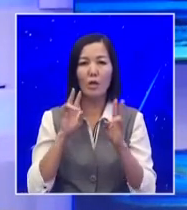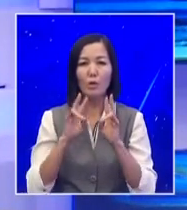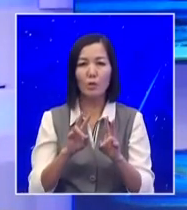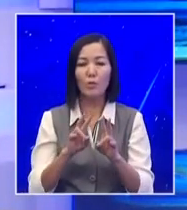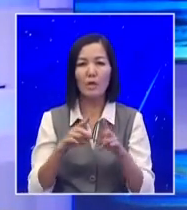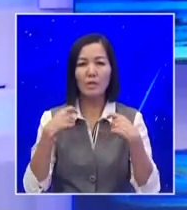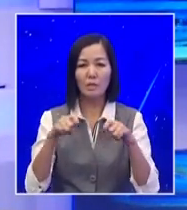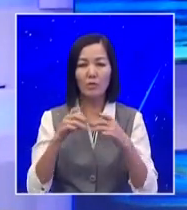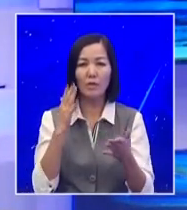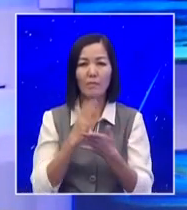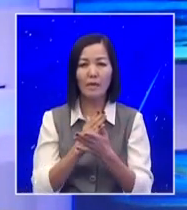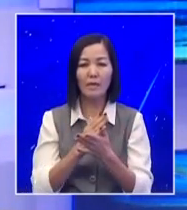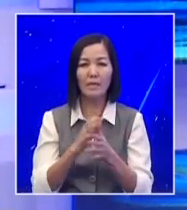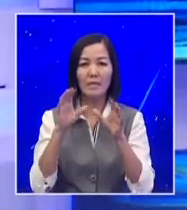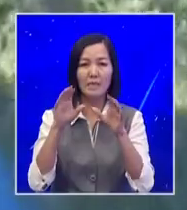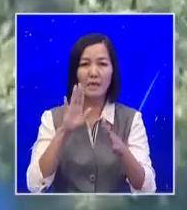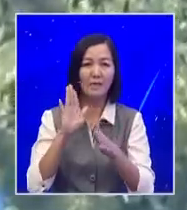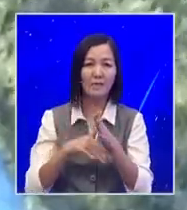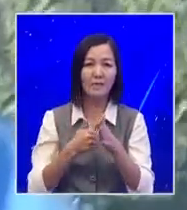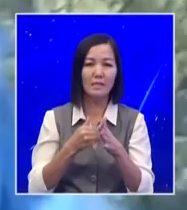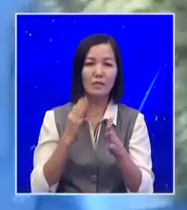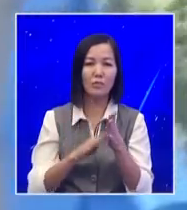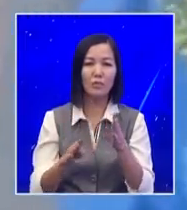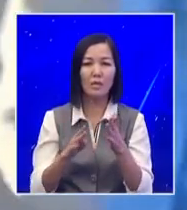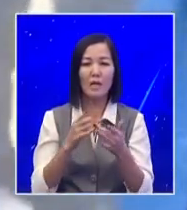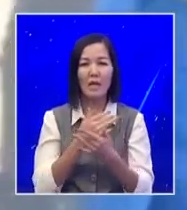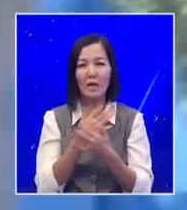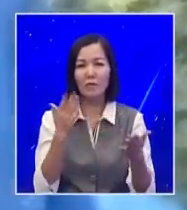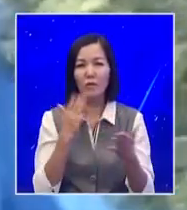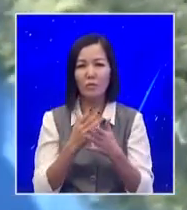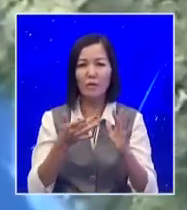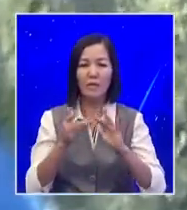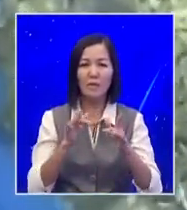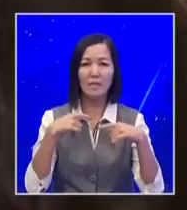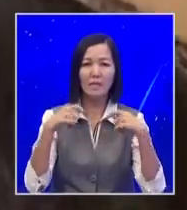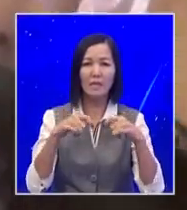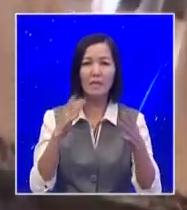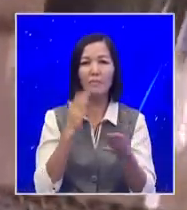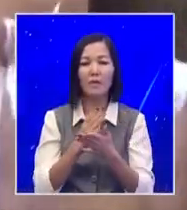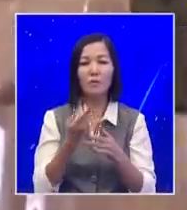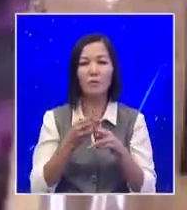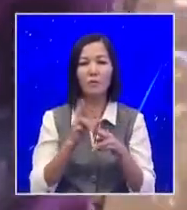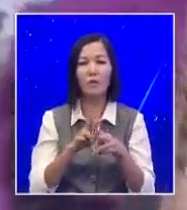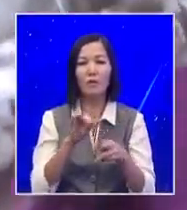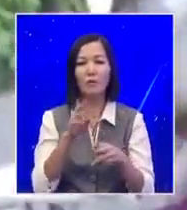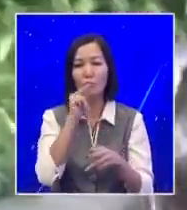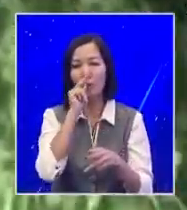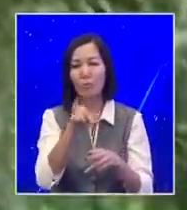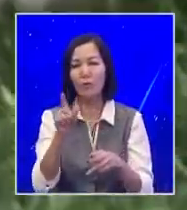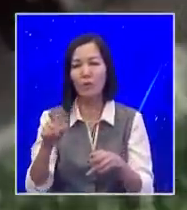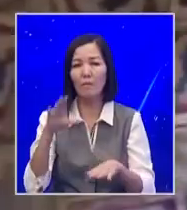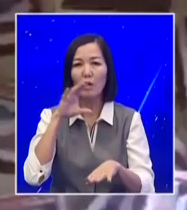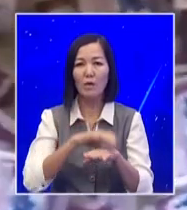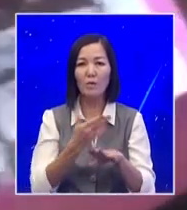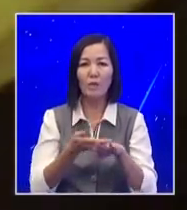препараттар саудасы қызып тұр. Елде заңсыз заттың 90 түрі бар. Интернет арқылы сатылымда. Сондықтан Ерлан Тұрғынбаев күдікті азаматтарды тұтқындау